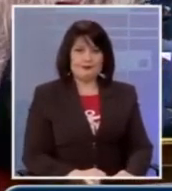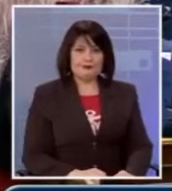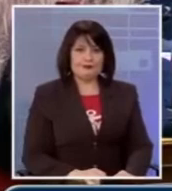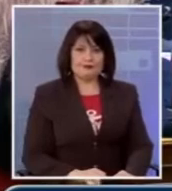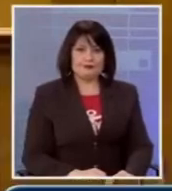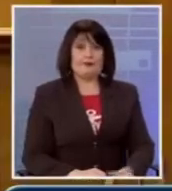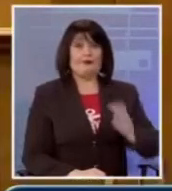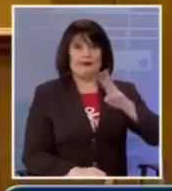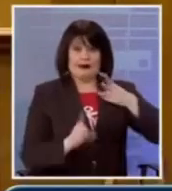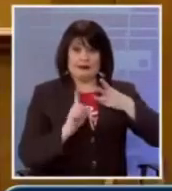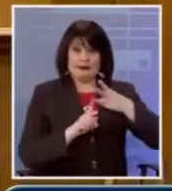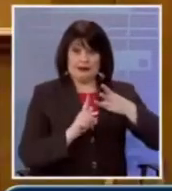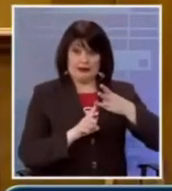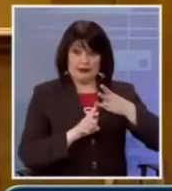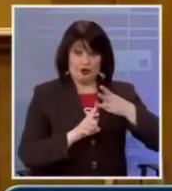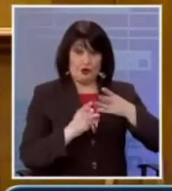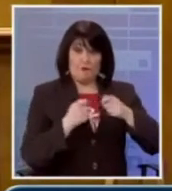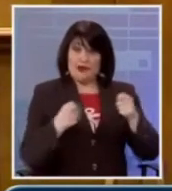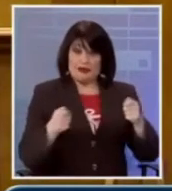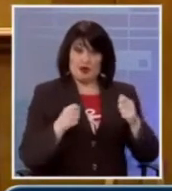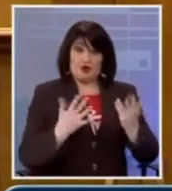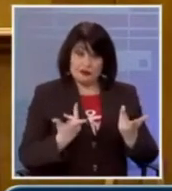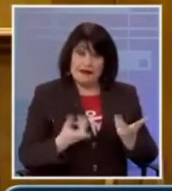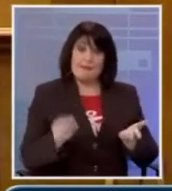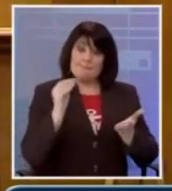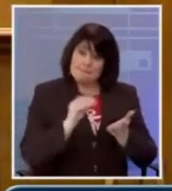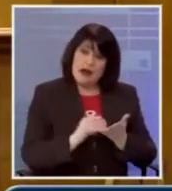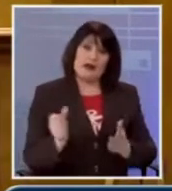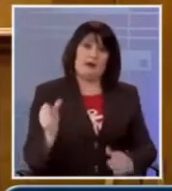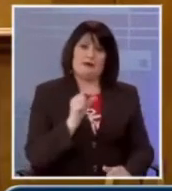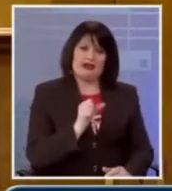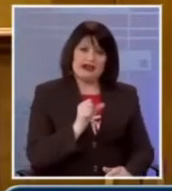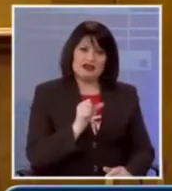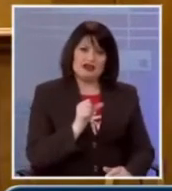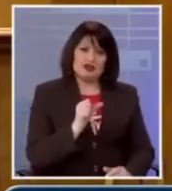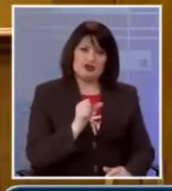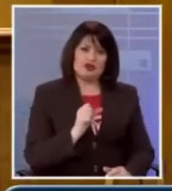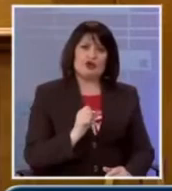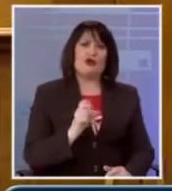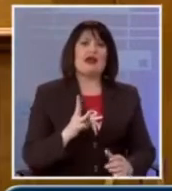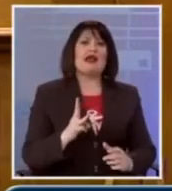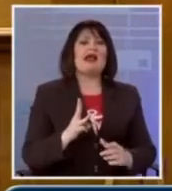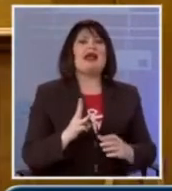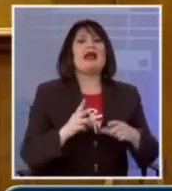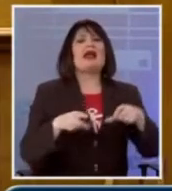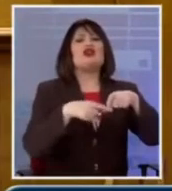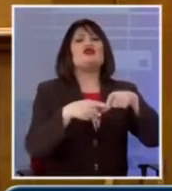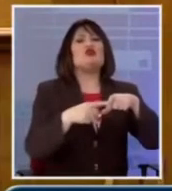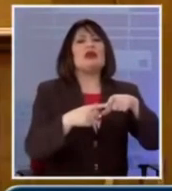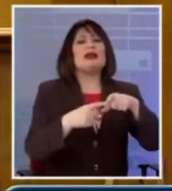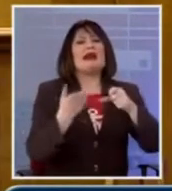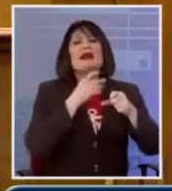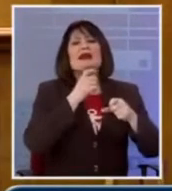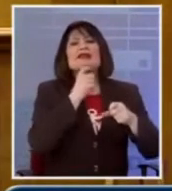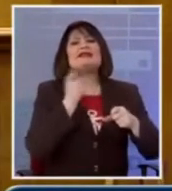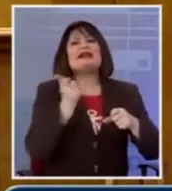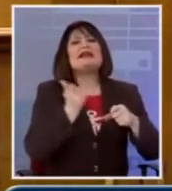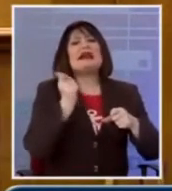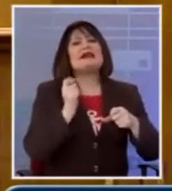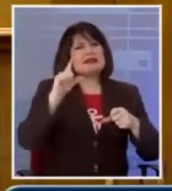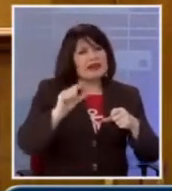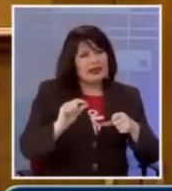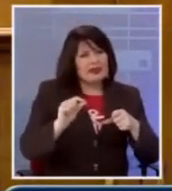Και τρίτον μέτρο είναι η επαναφορά της 13ης σύνταξης στους